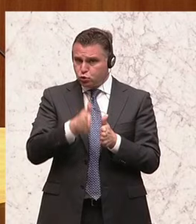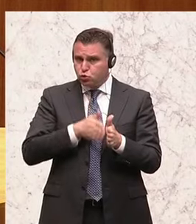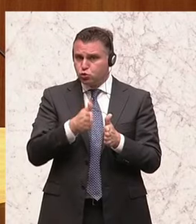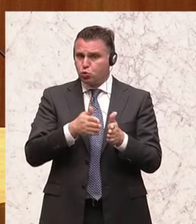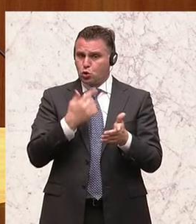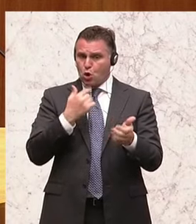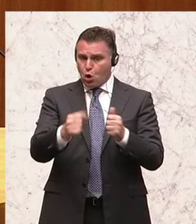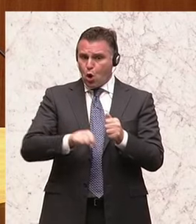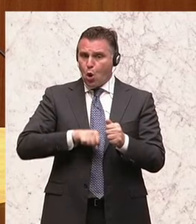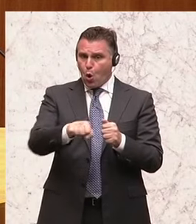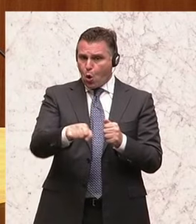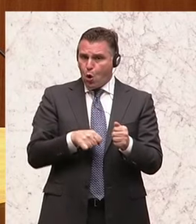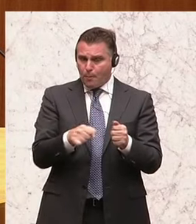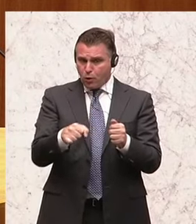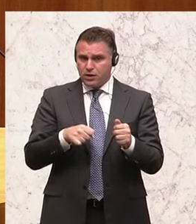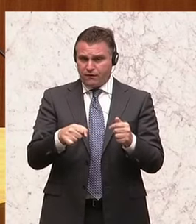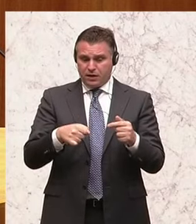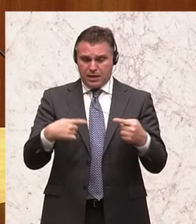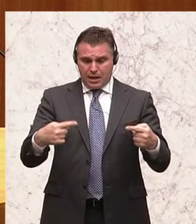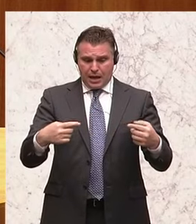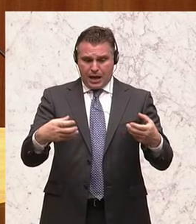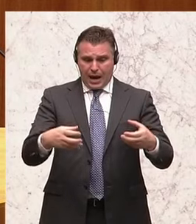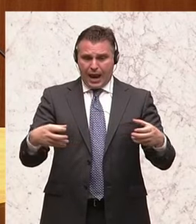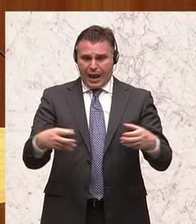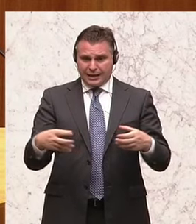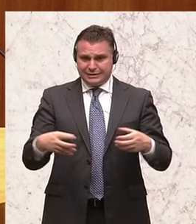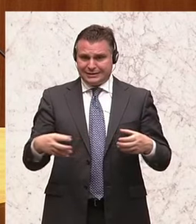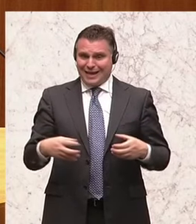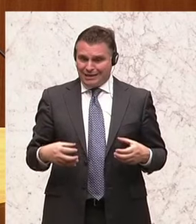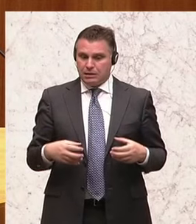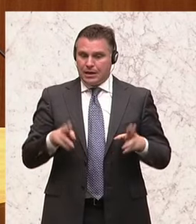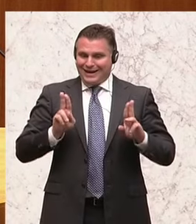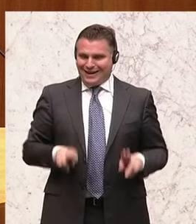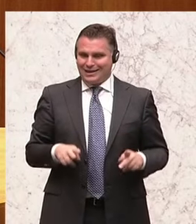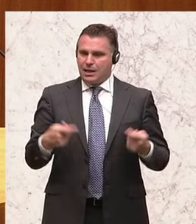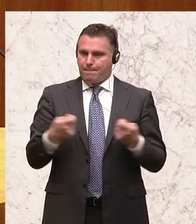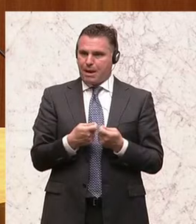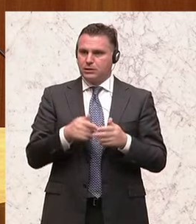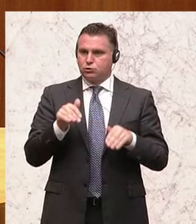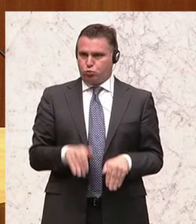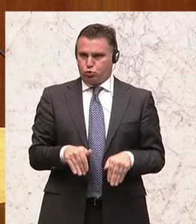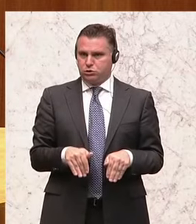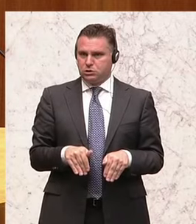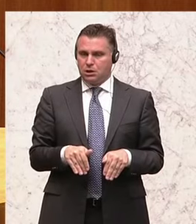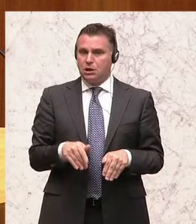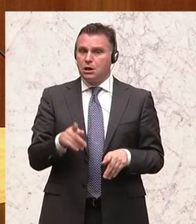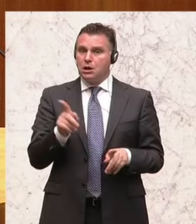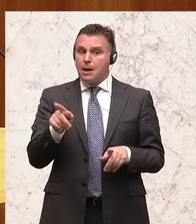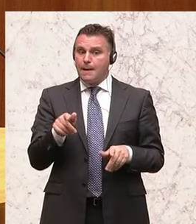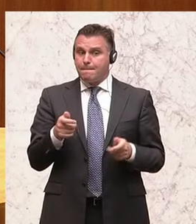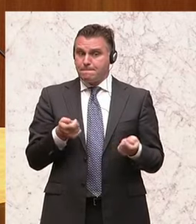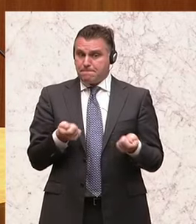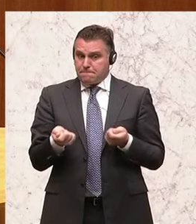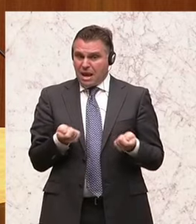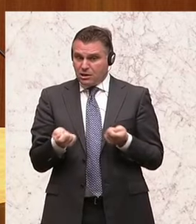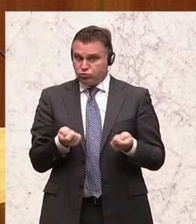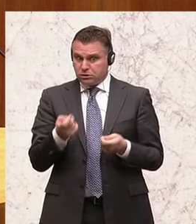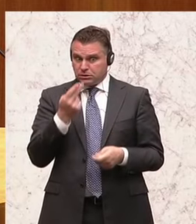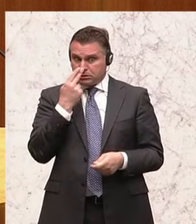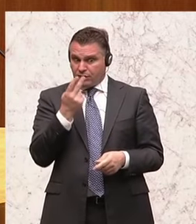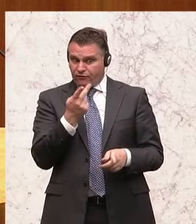in einer Lokomotive die Achsen eingebaut gehören und dann nicht das Management versucht, wenn